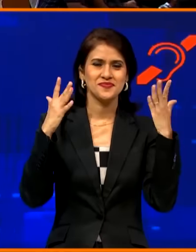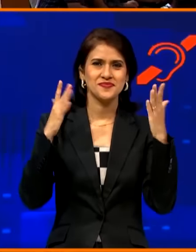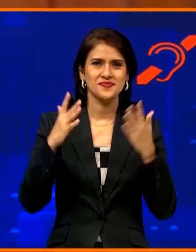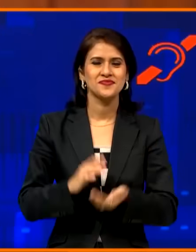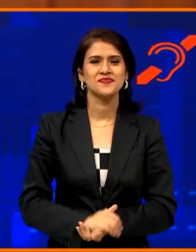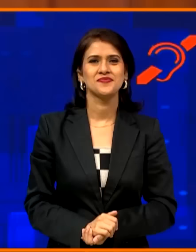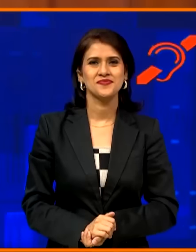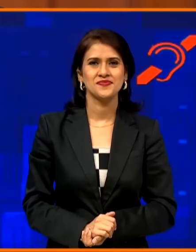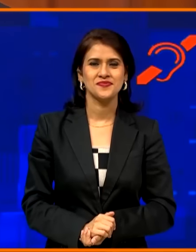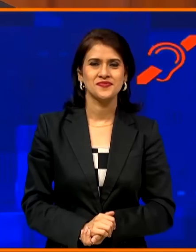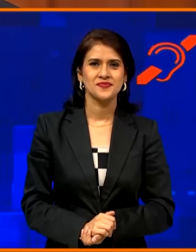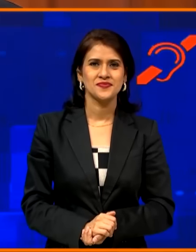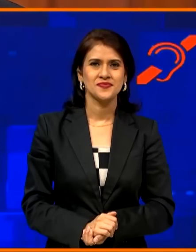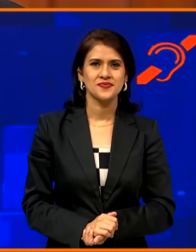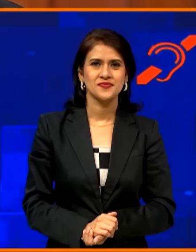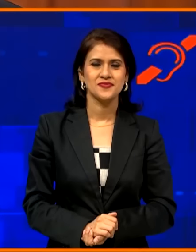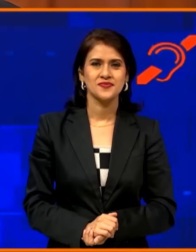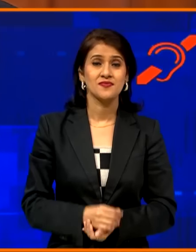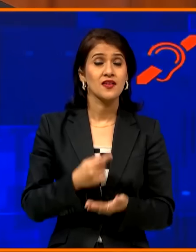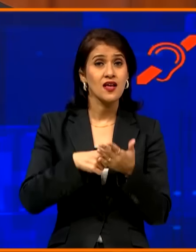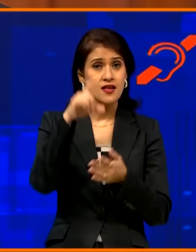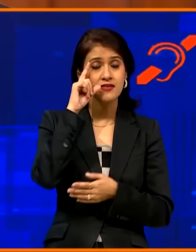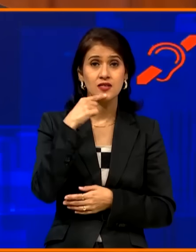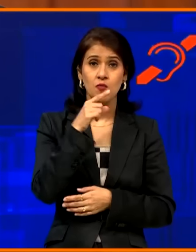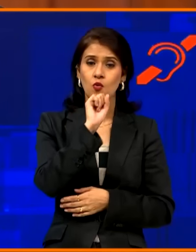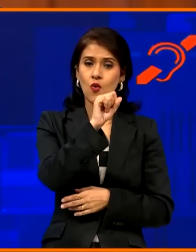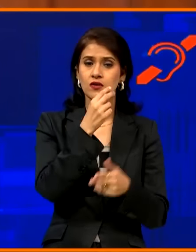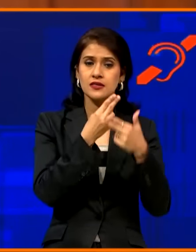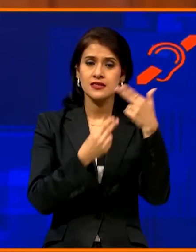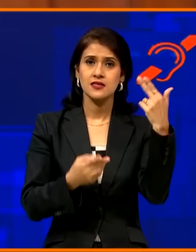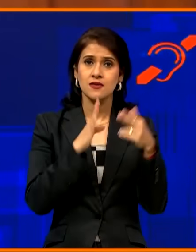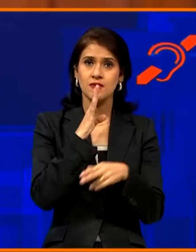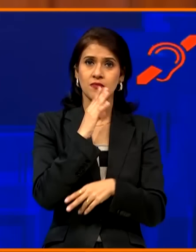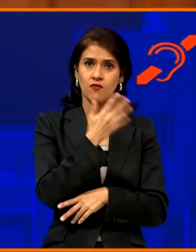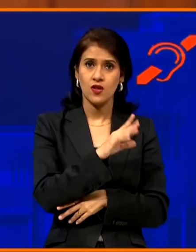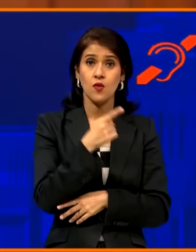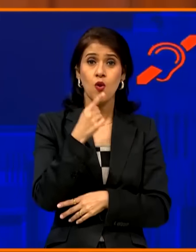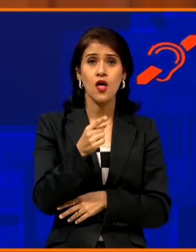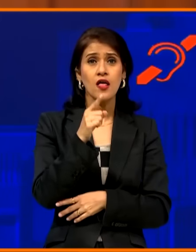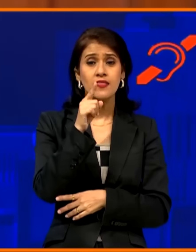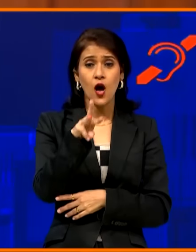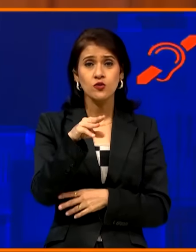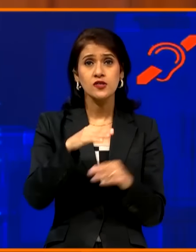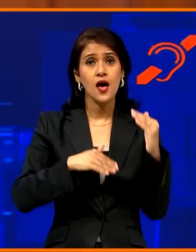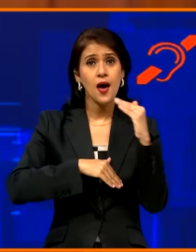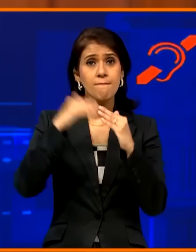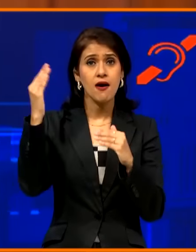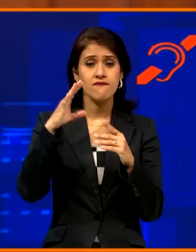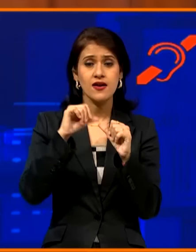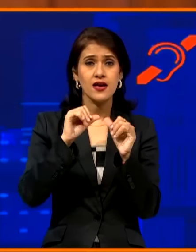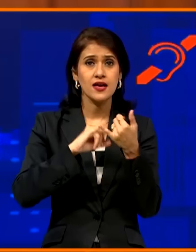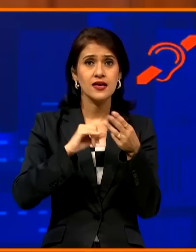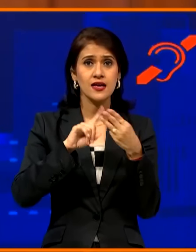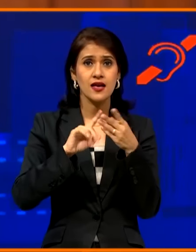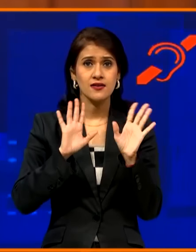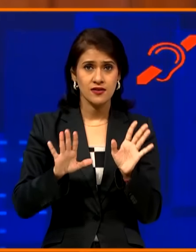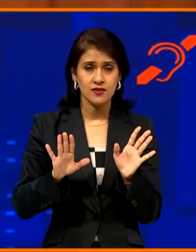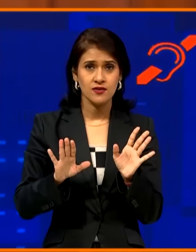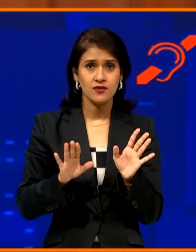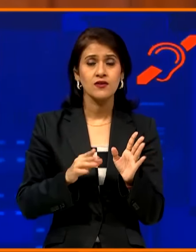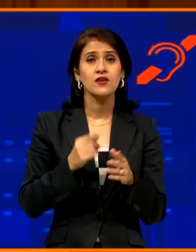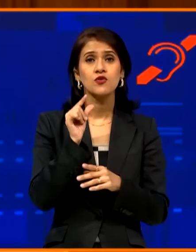हो और आपका भी मैंने बयान देखा कि ऐसे हजारों केस हैं जिनके खिलाफ यूएपीए लगा